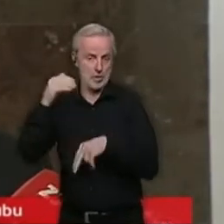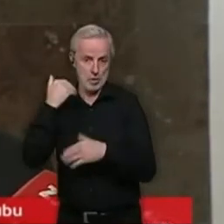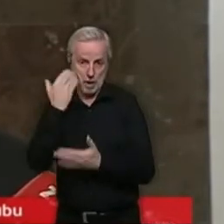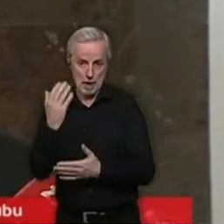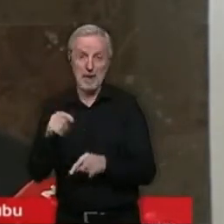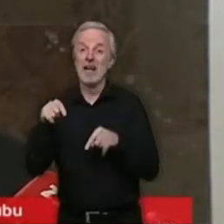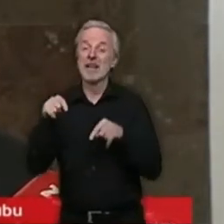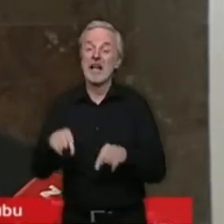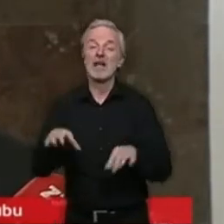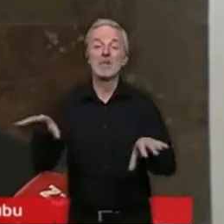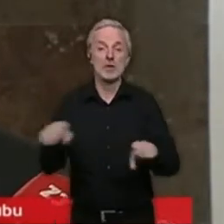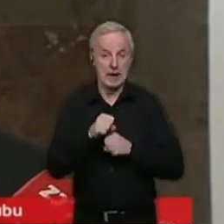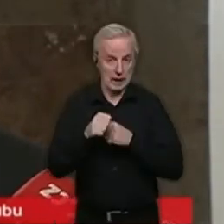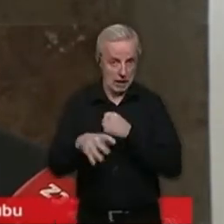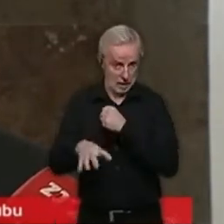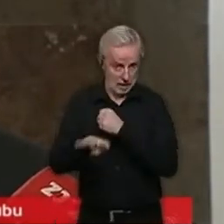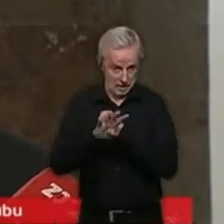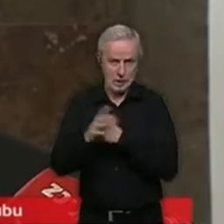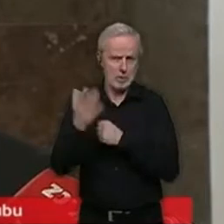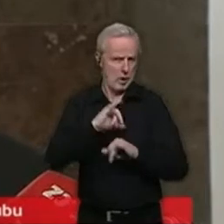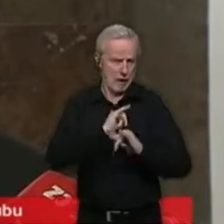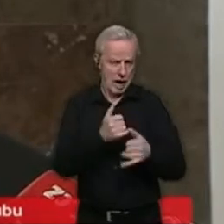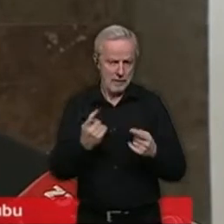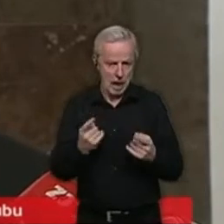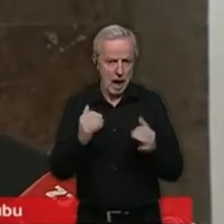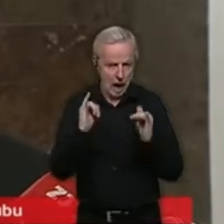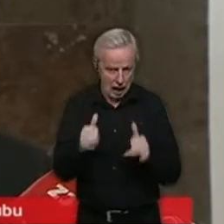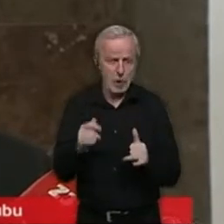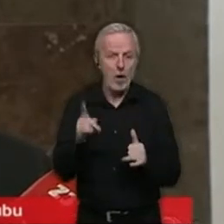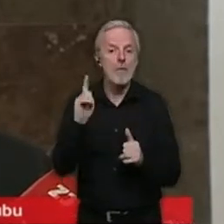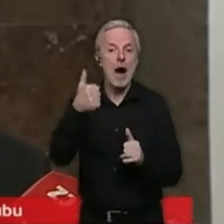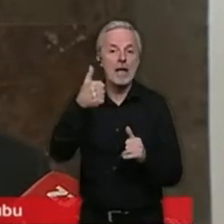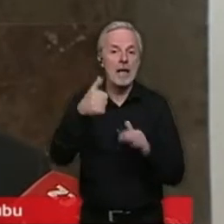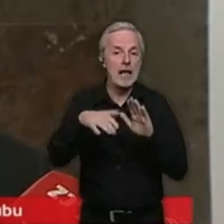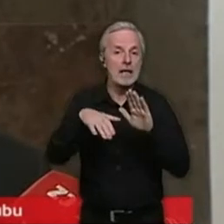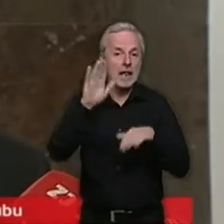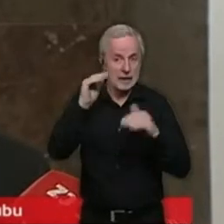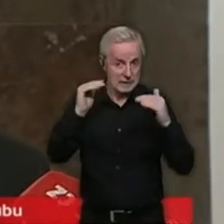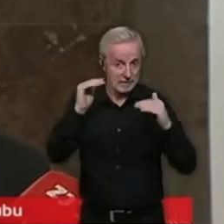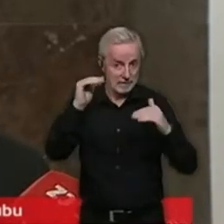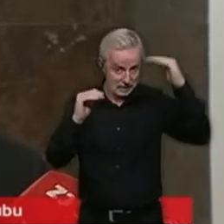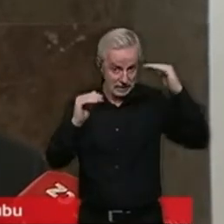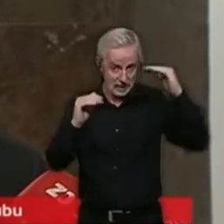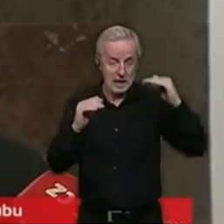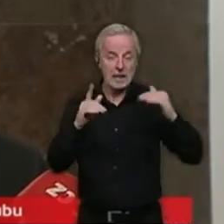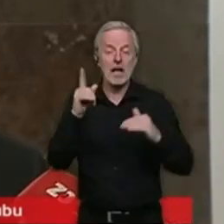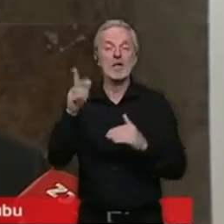se přijal návrh ANO, tak to znamená, že ANO bude mít o jeden hlas víc, takže ačkoliv s SPD mají ve sněmovně